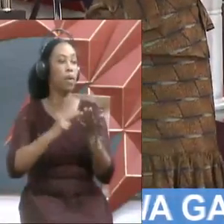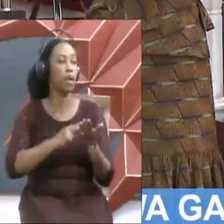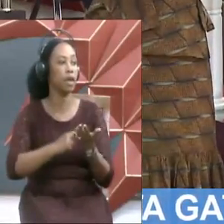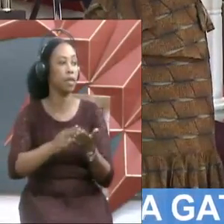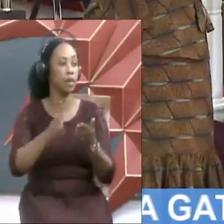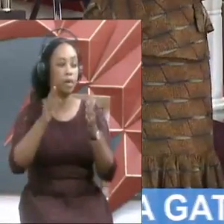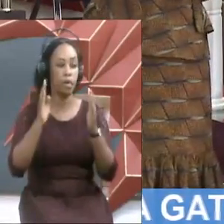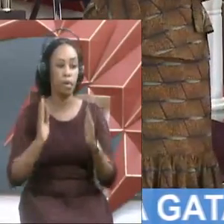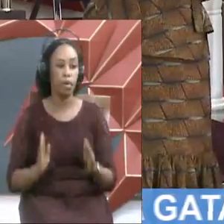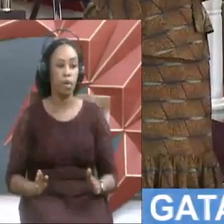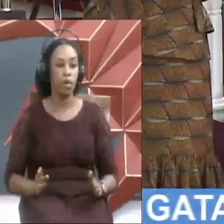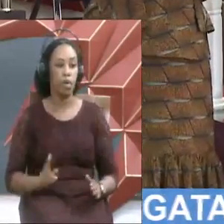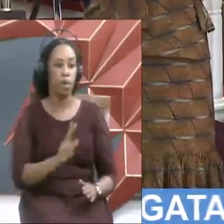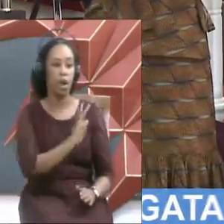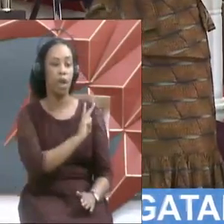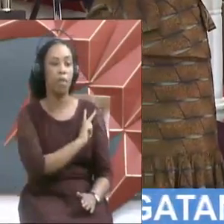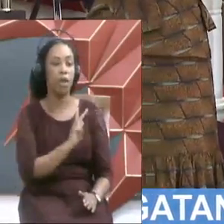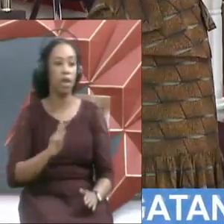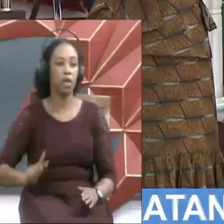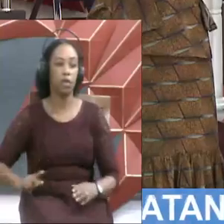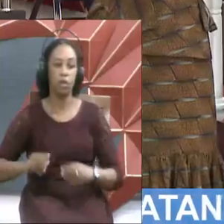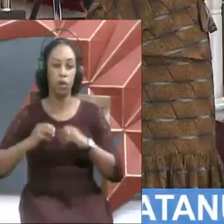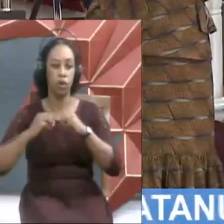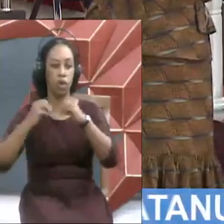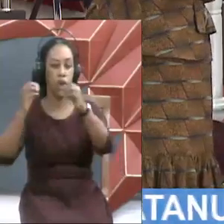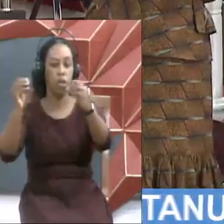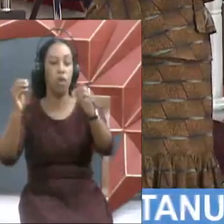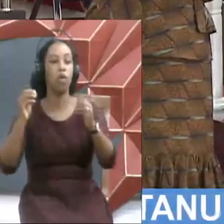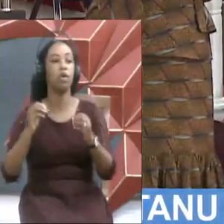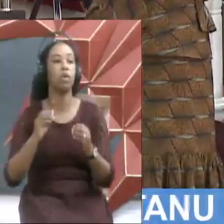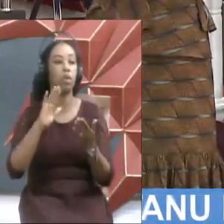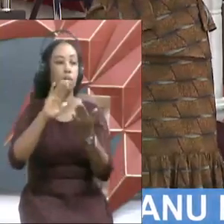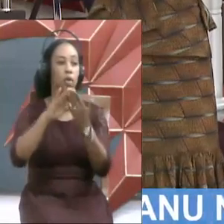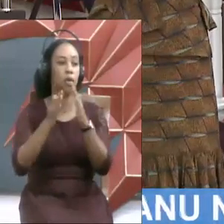ubwami tujyamo ni wo murwa wabera.